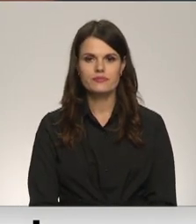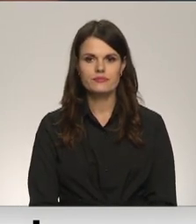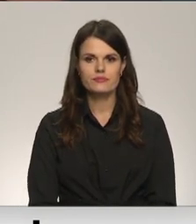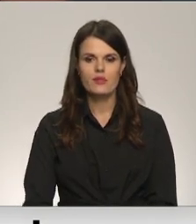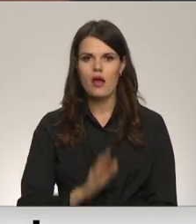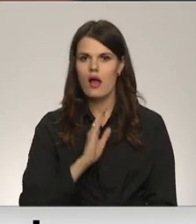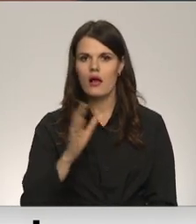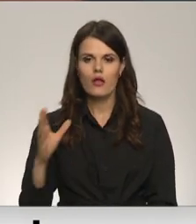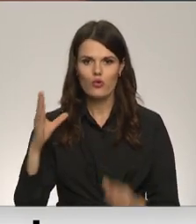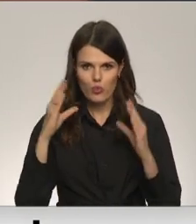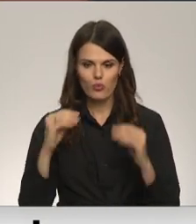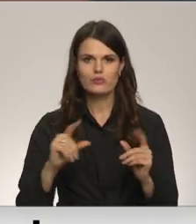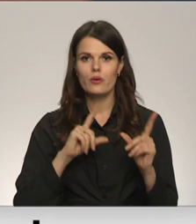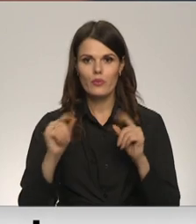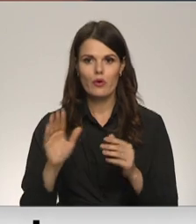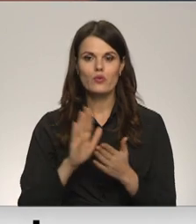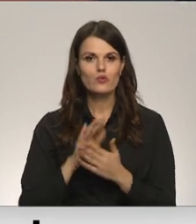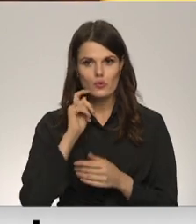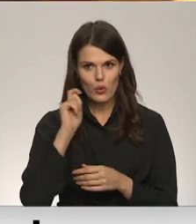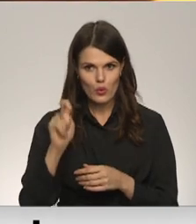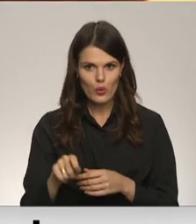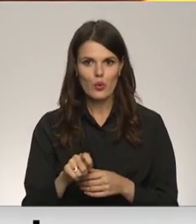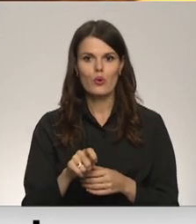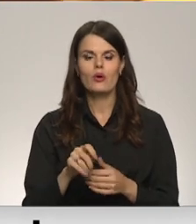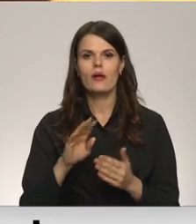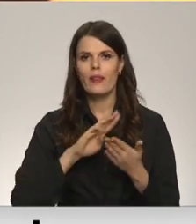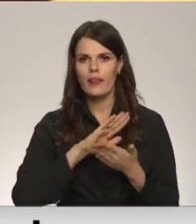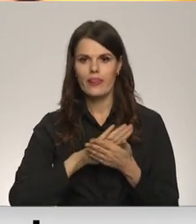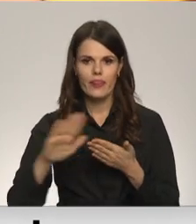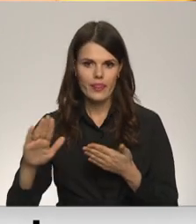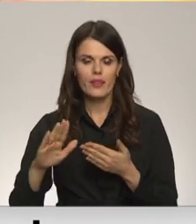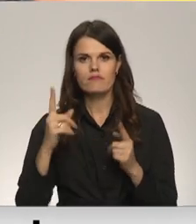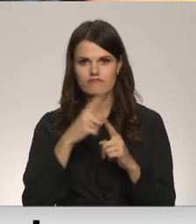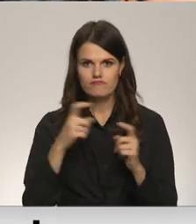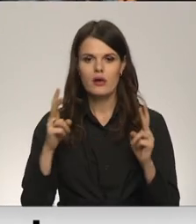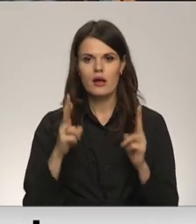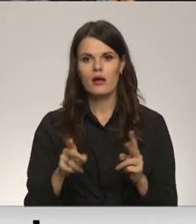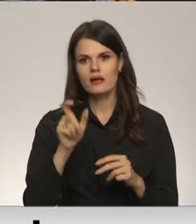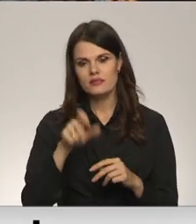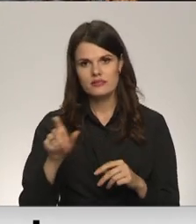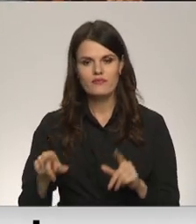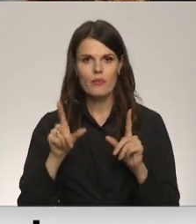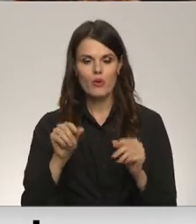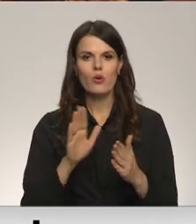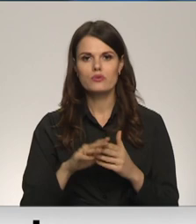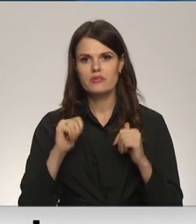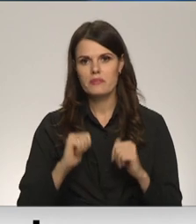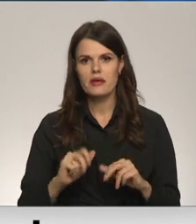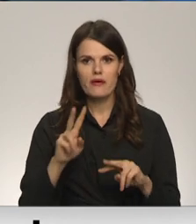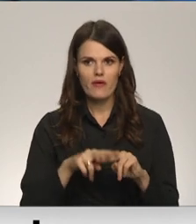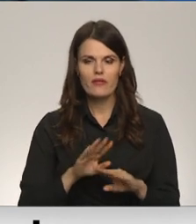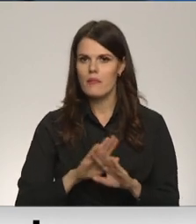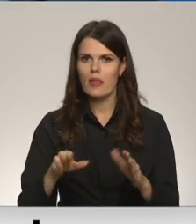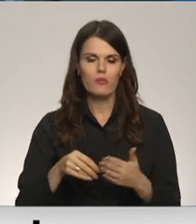Katrs busiņš, kurš pēc brīža dosies ceļā uz Ukrainu, tiek pie uzlīmes ar vēstījumu, ka cilvēkiem par nokļūšanu uz mierīgākām vietām